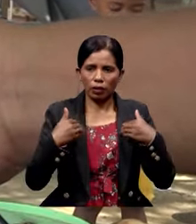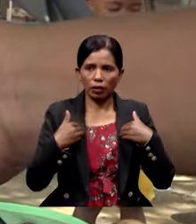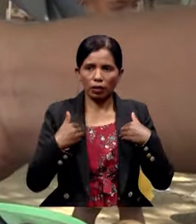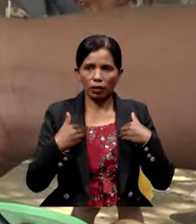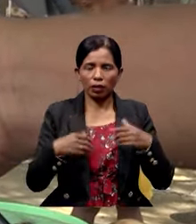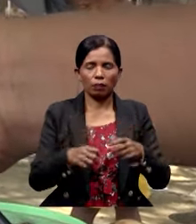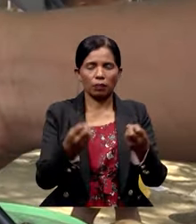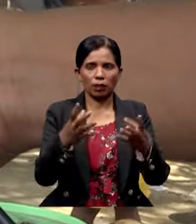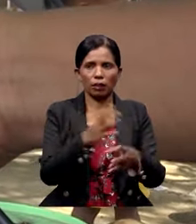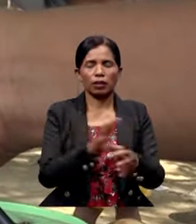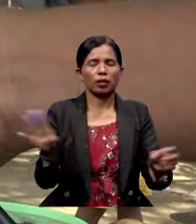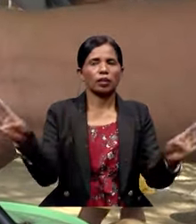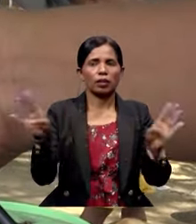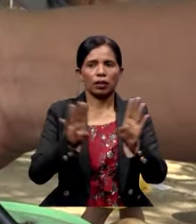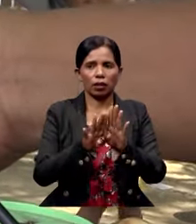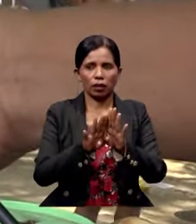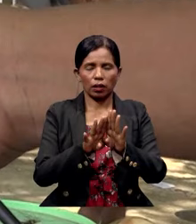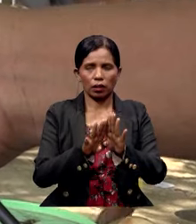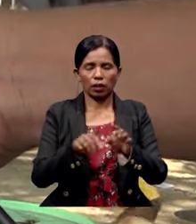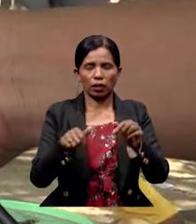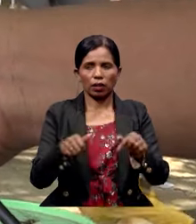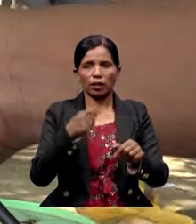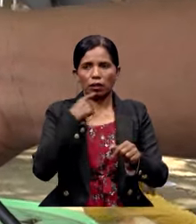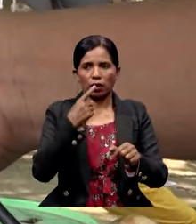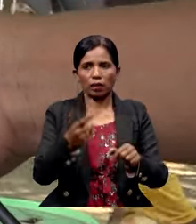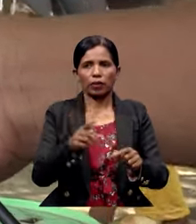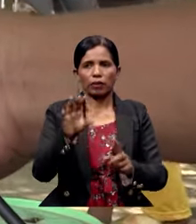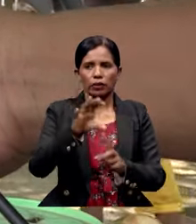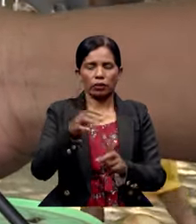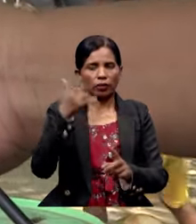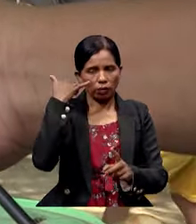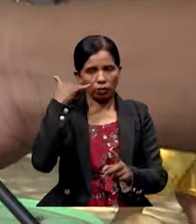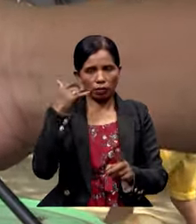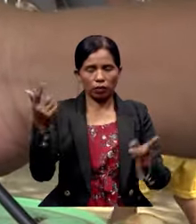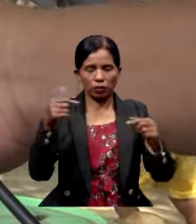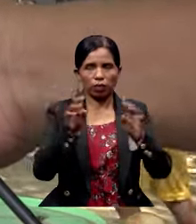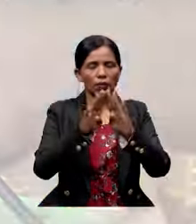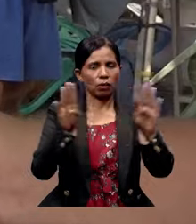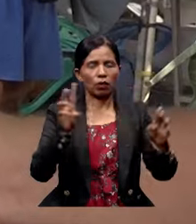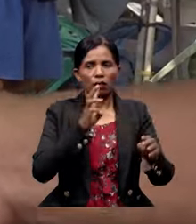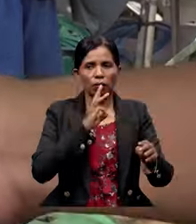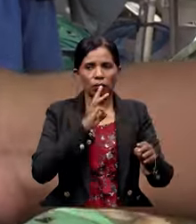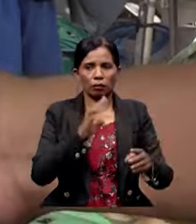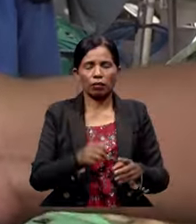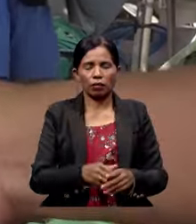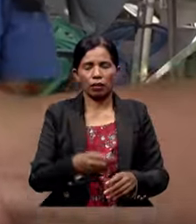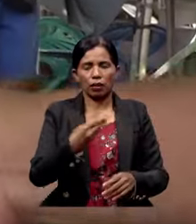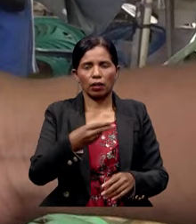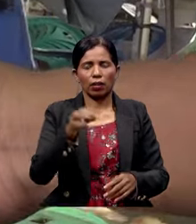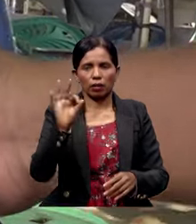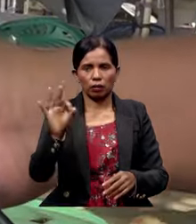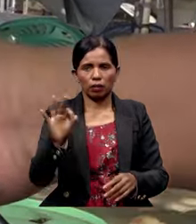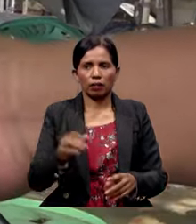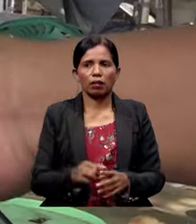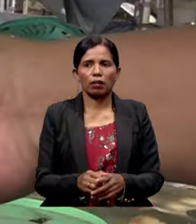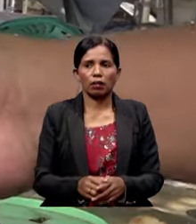straga liu mak ser taka dar rumah si ihne ser tel sepi ser telponi ser poin mai loke be. Sahari Fati cek kecuali